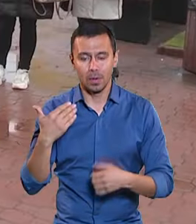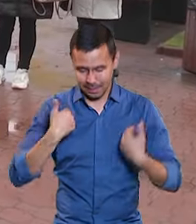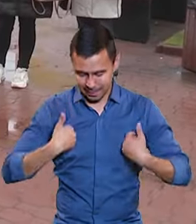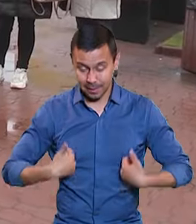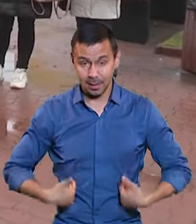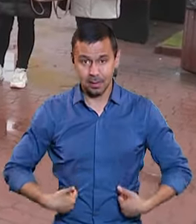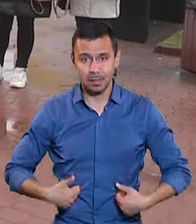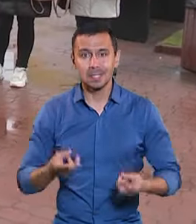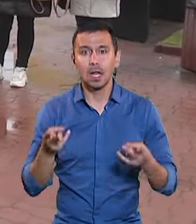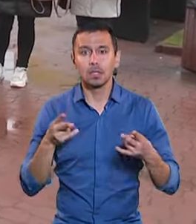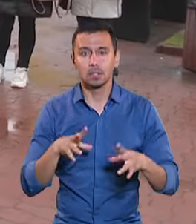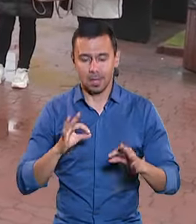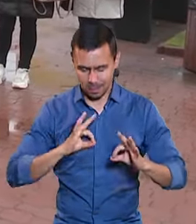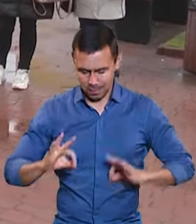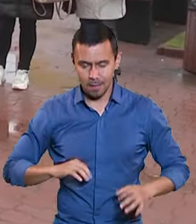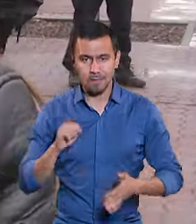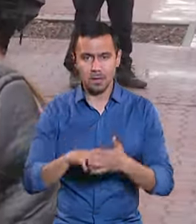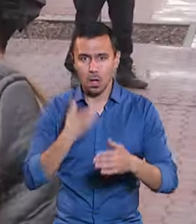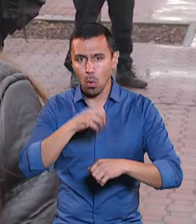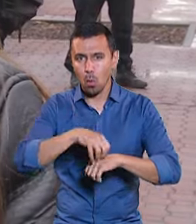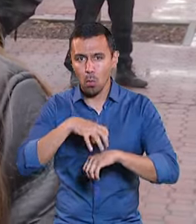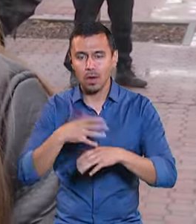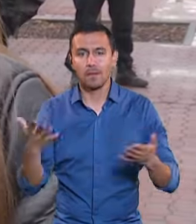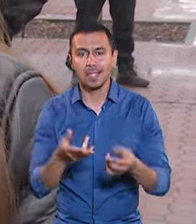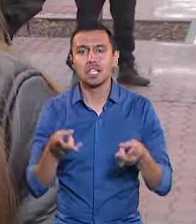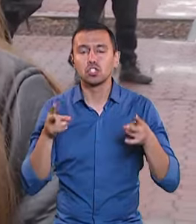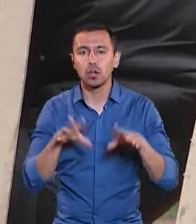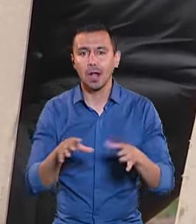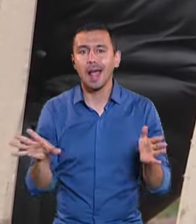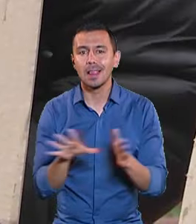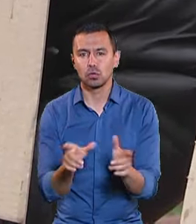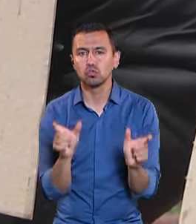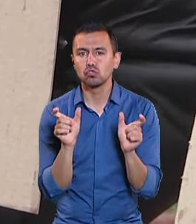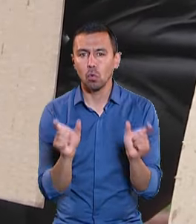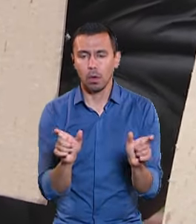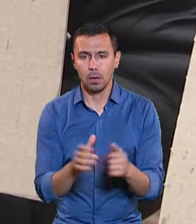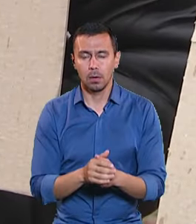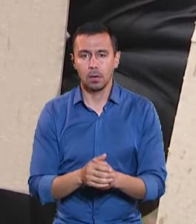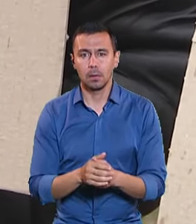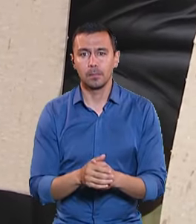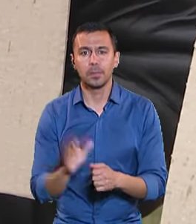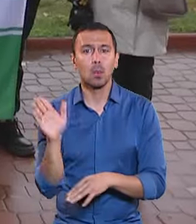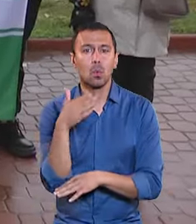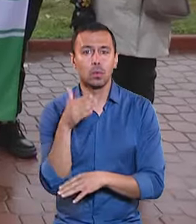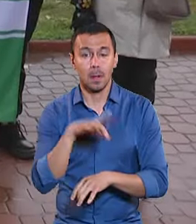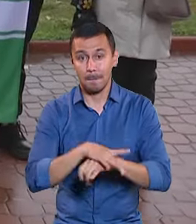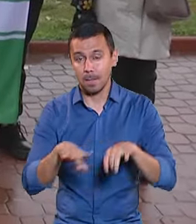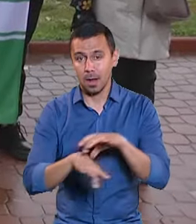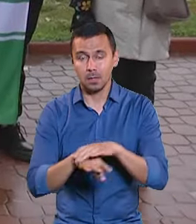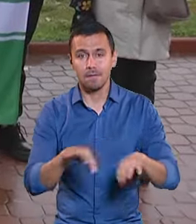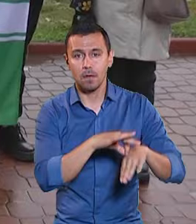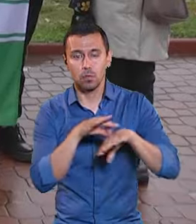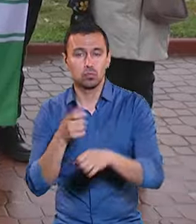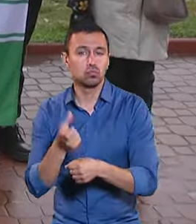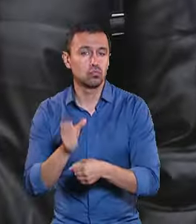тілі залишилися сліди від опіків, які залишає електрошокер. На прогулянки бранців виводять